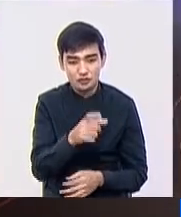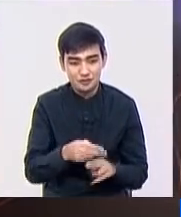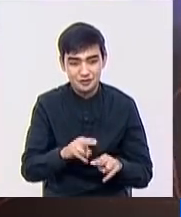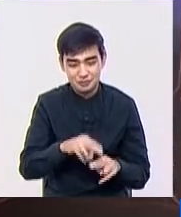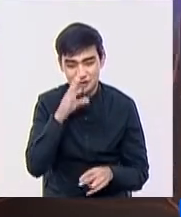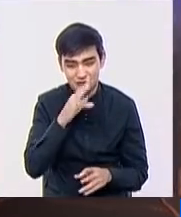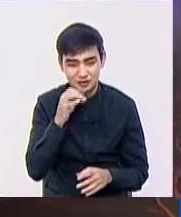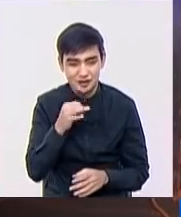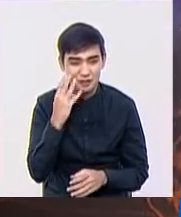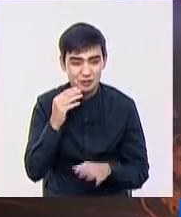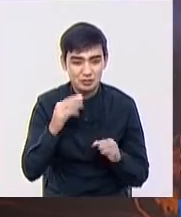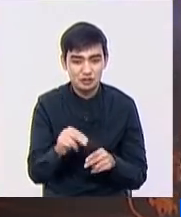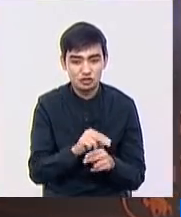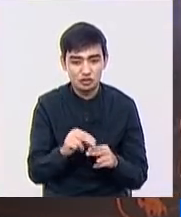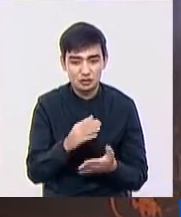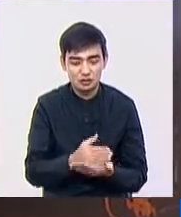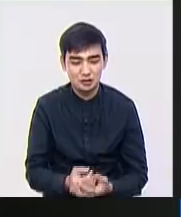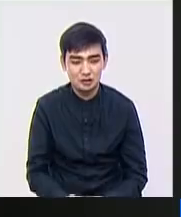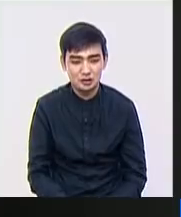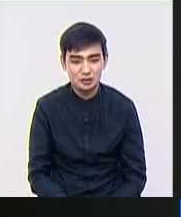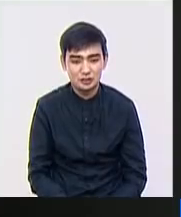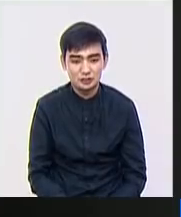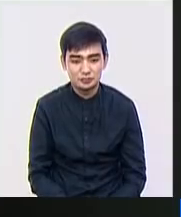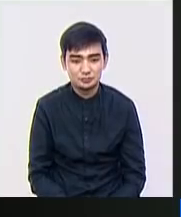қазір Алматыда ем қабылдап жатыр.